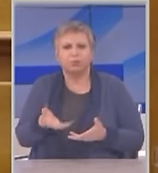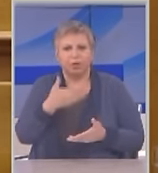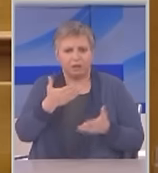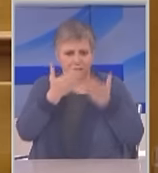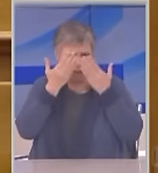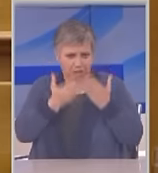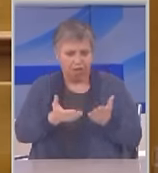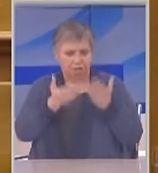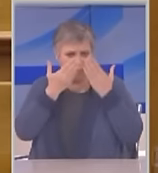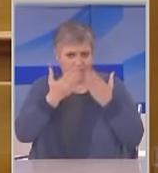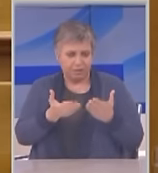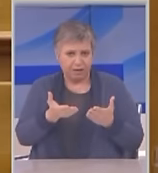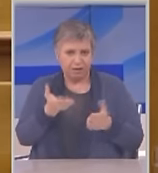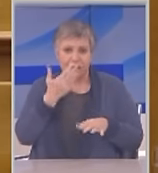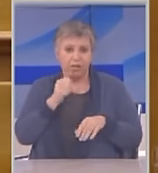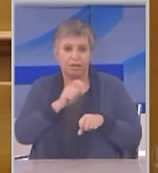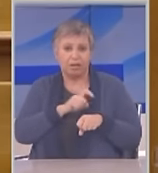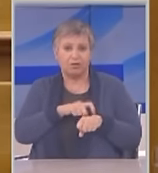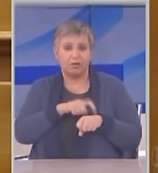Θέλω λοιπόν να είμαι ξεκάθαρος, κυρίες και κύριοι συνάδελφοι.